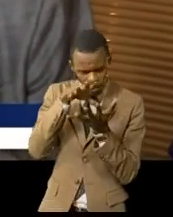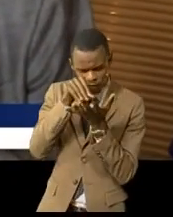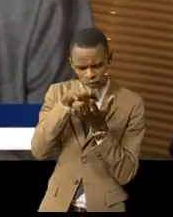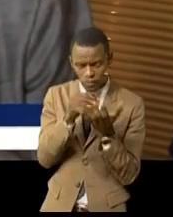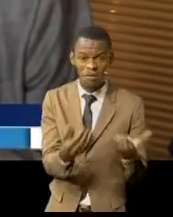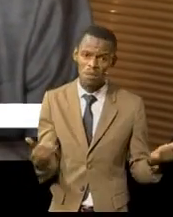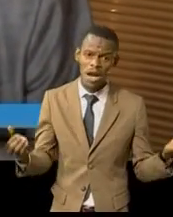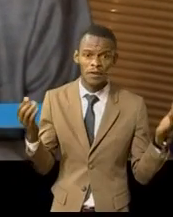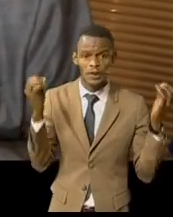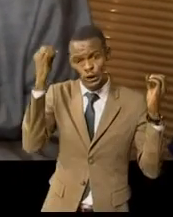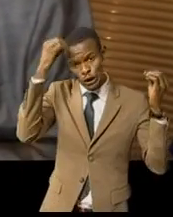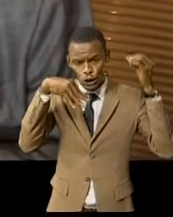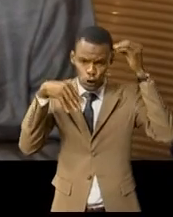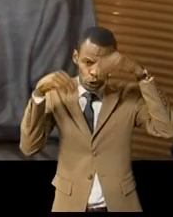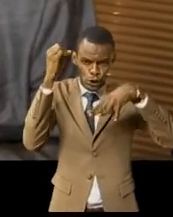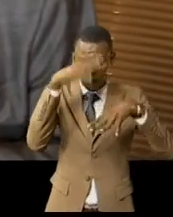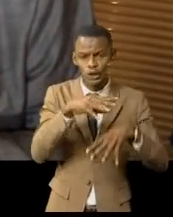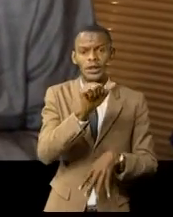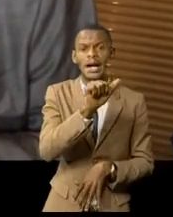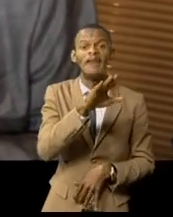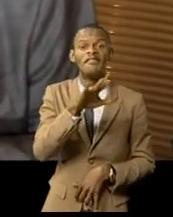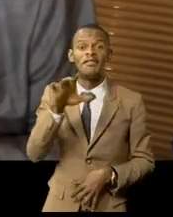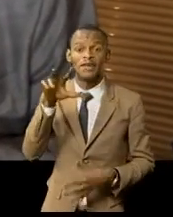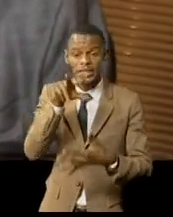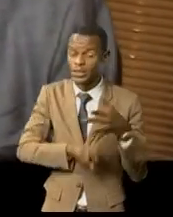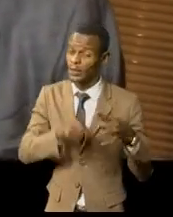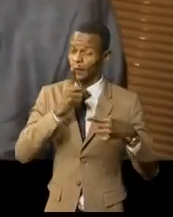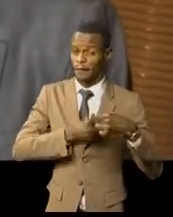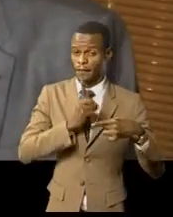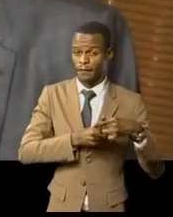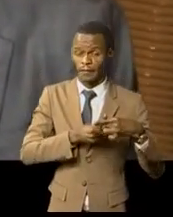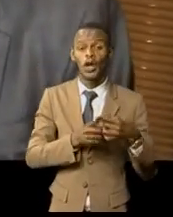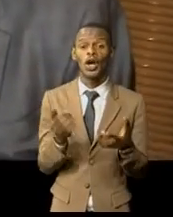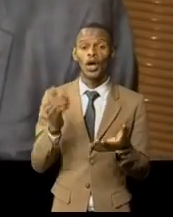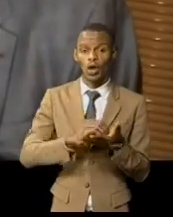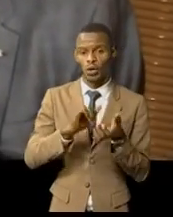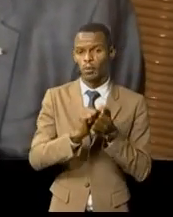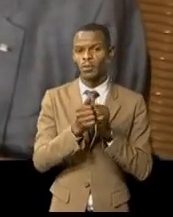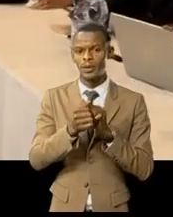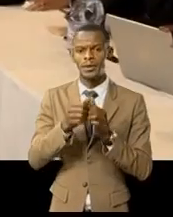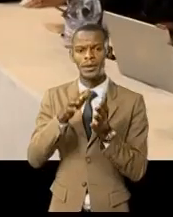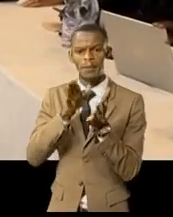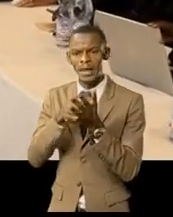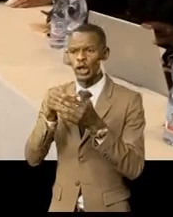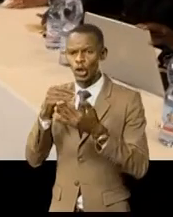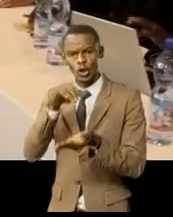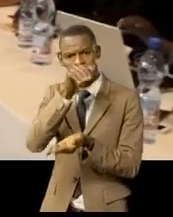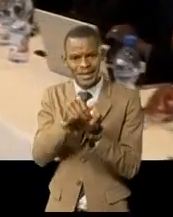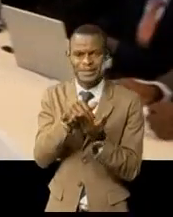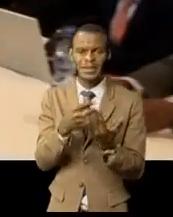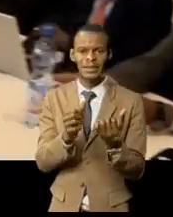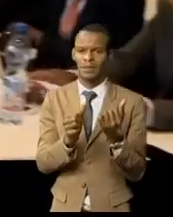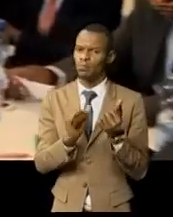creusé les inégalités persistantes dans l'accès à des possibilités d'affiliation significatives. Malgré les